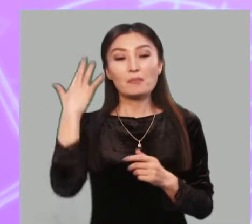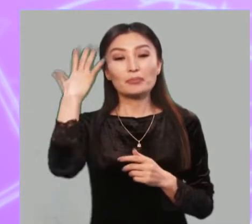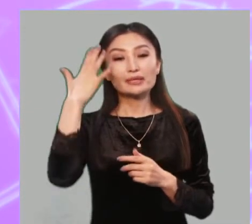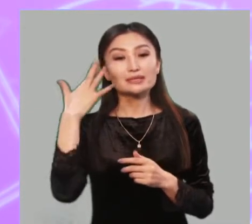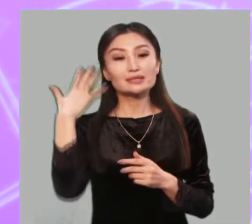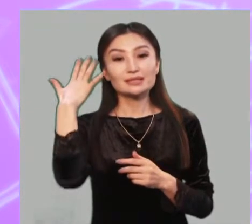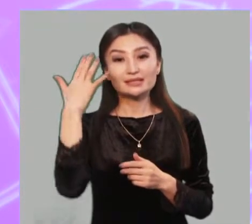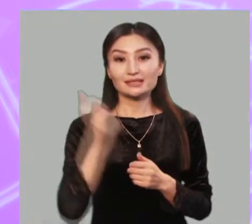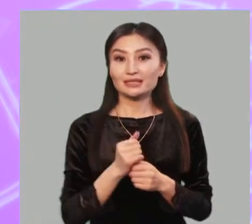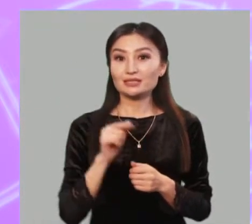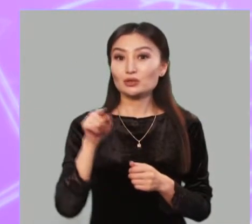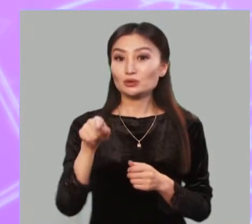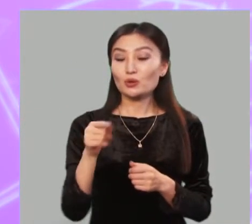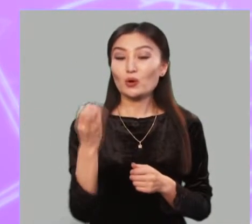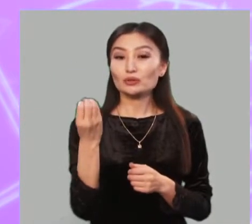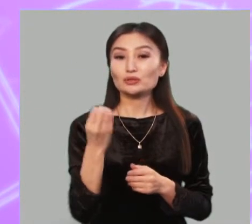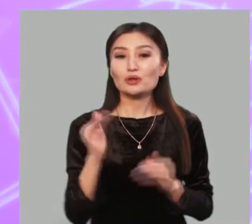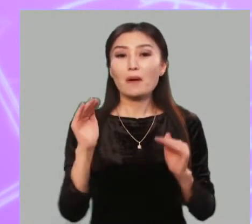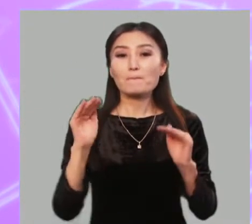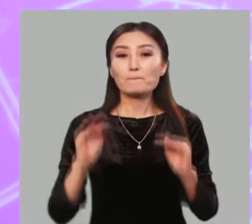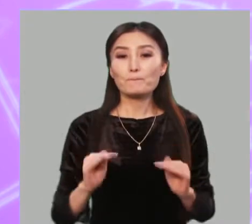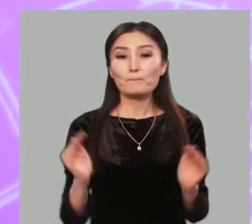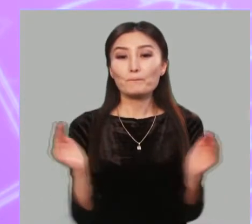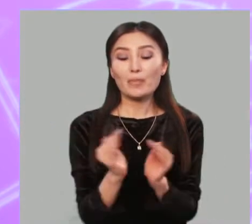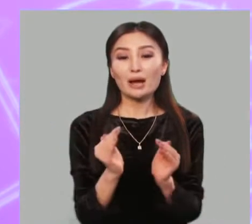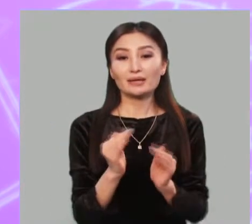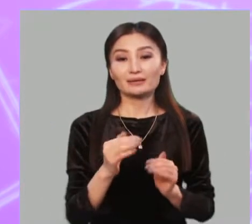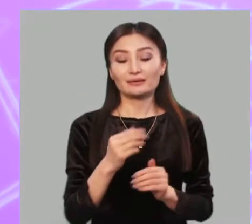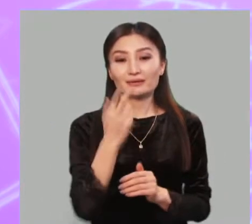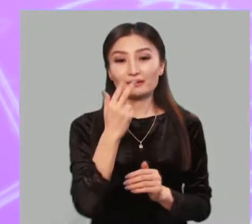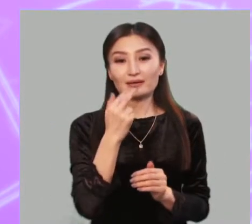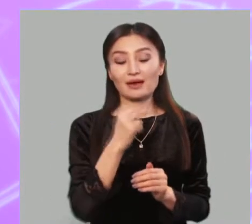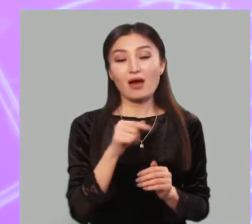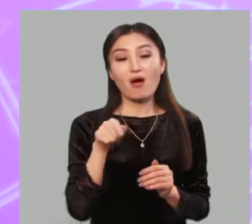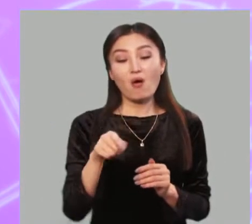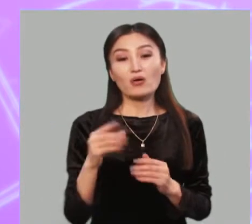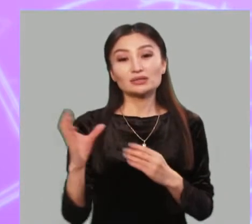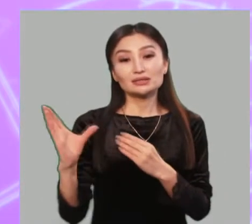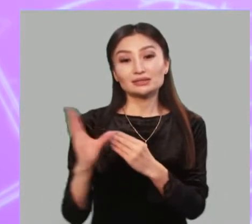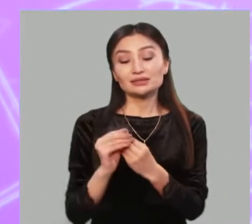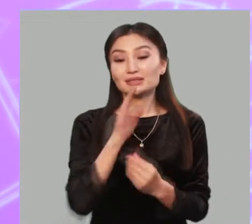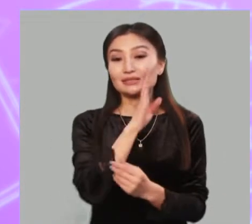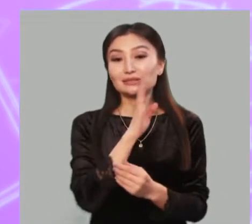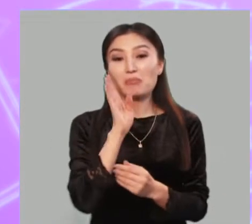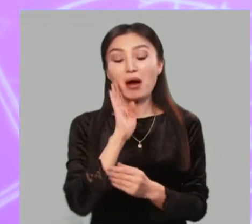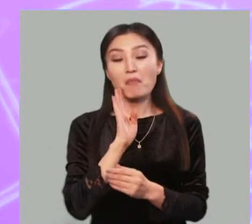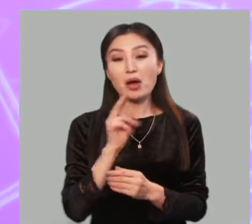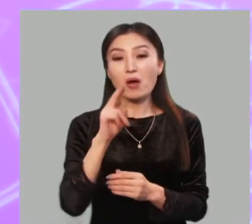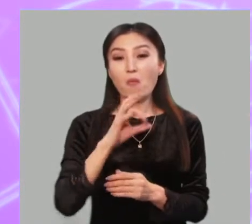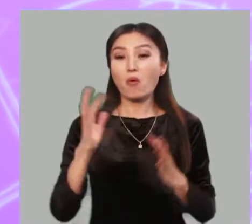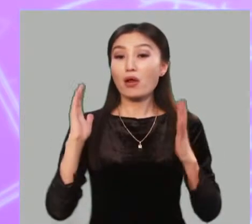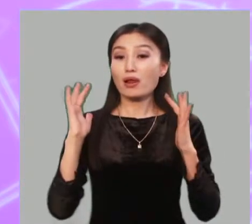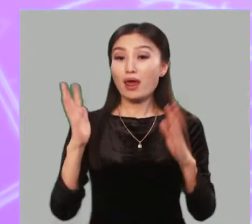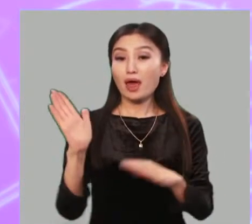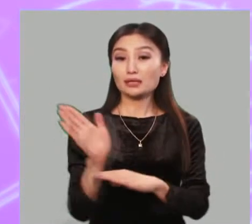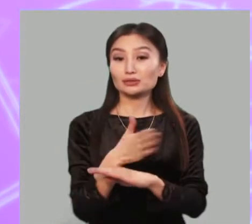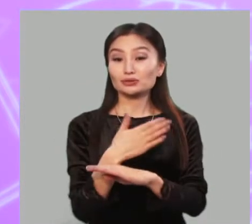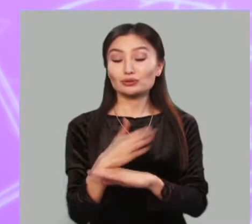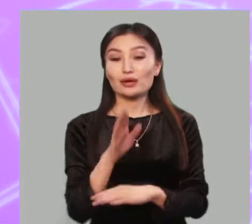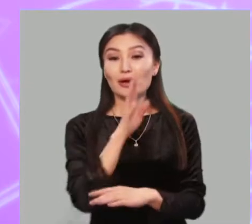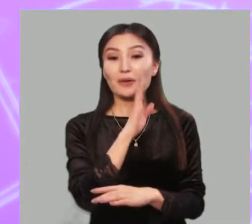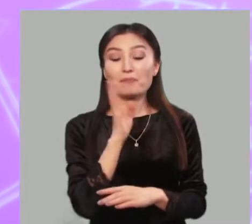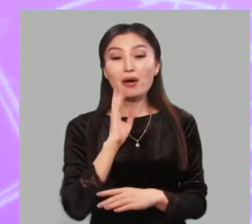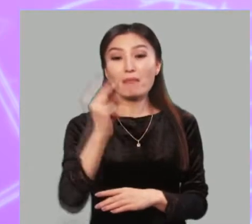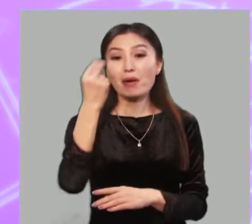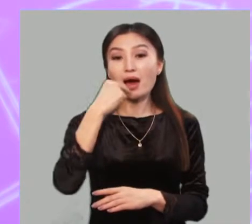Приснилось лосю, что он еще маленький лосенок. Он идет с мамой по лесу. Мама